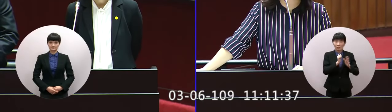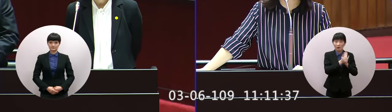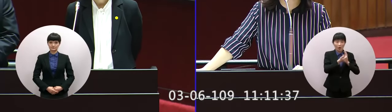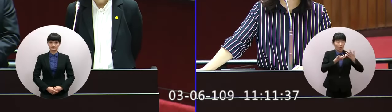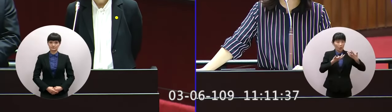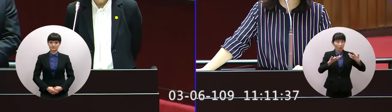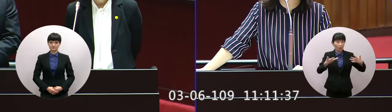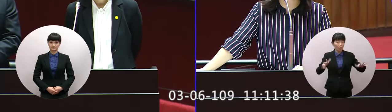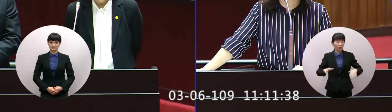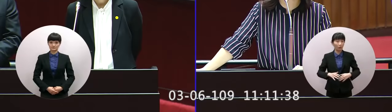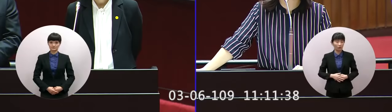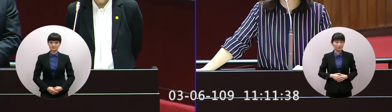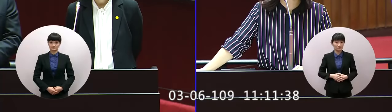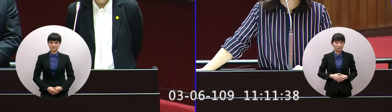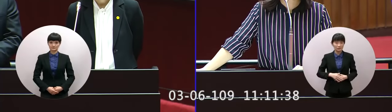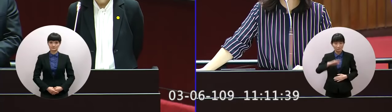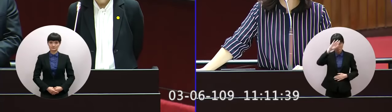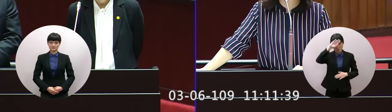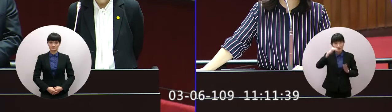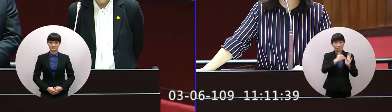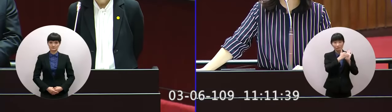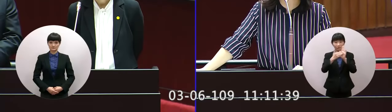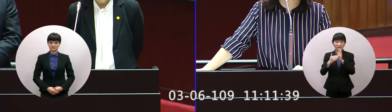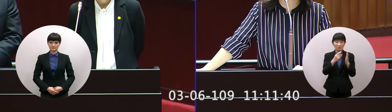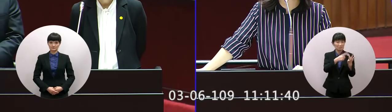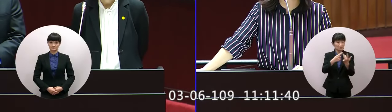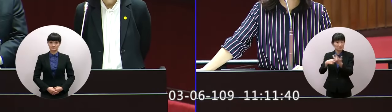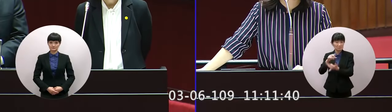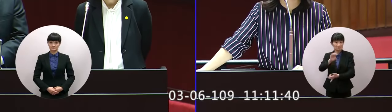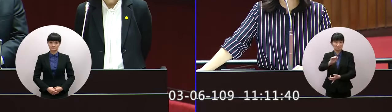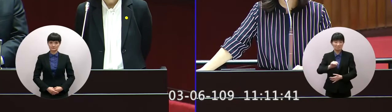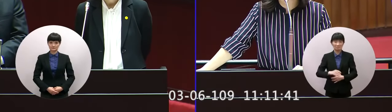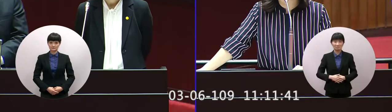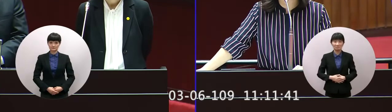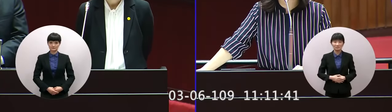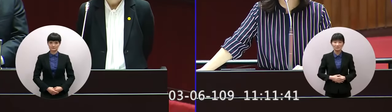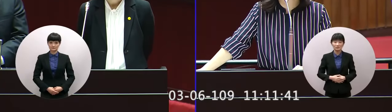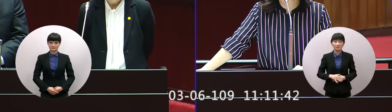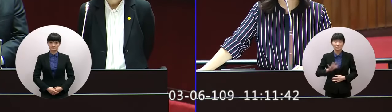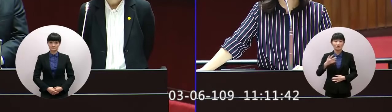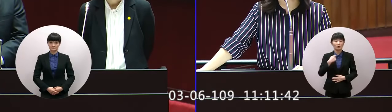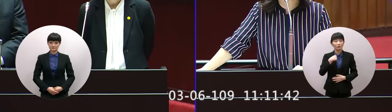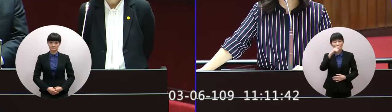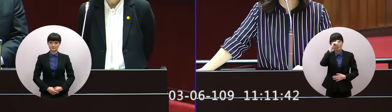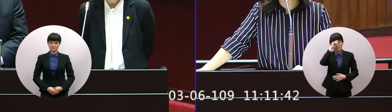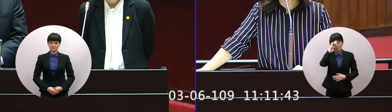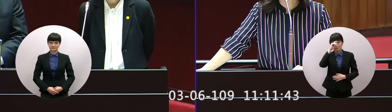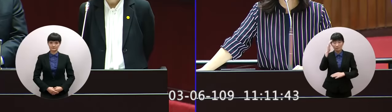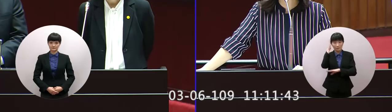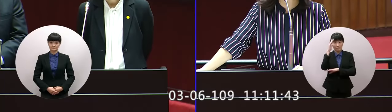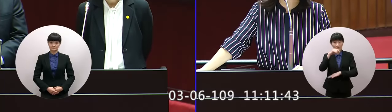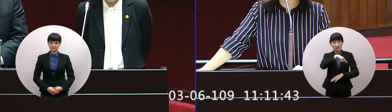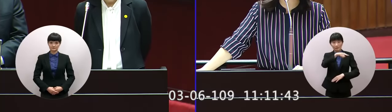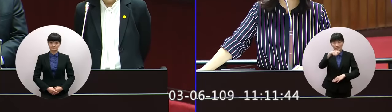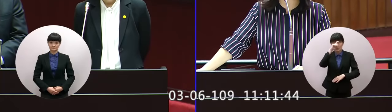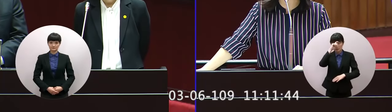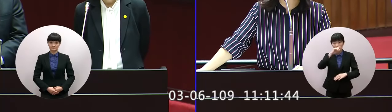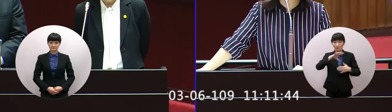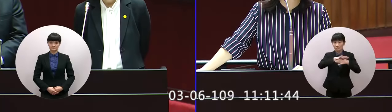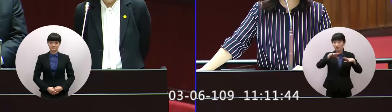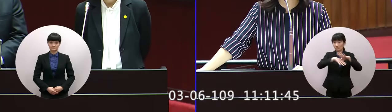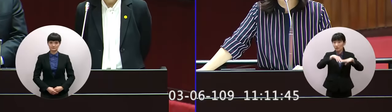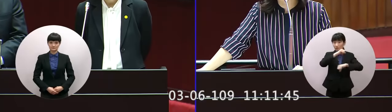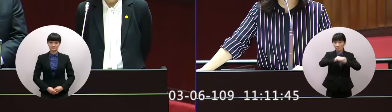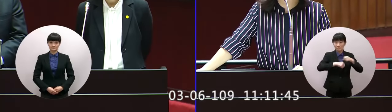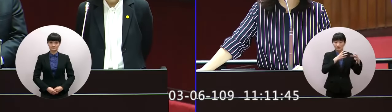形成一个防疫上的破口？但是我们其实是主张所有的表演都继续，包括在台